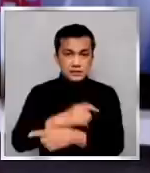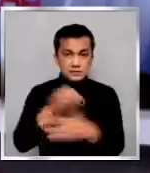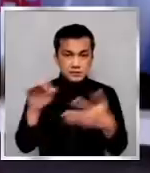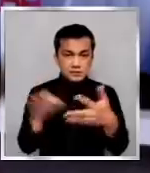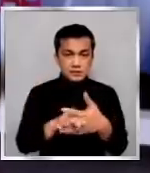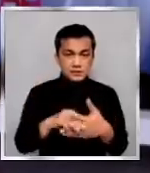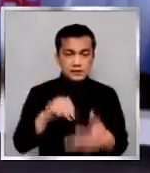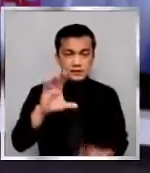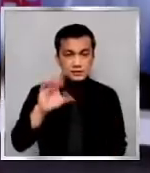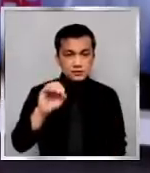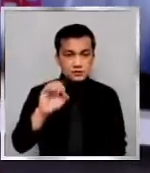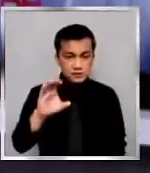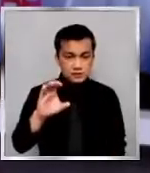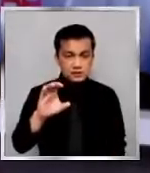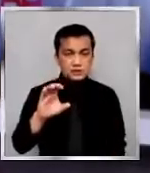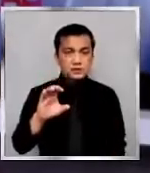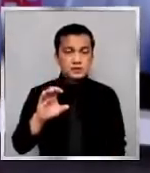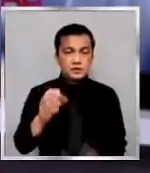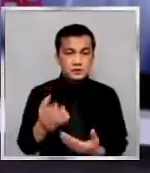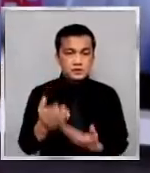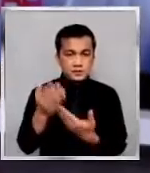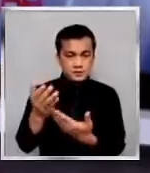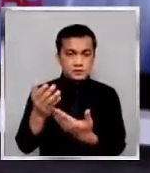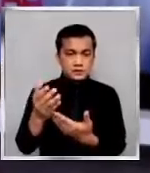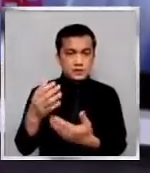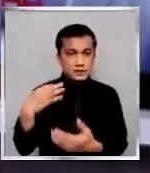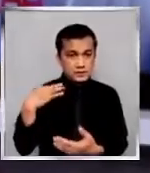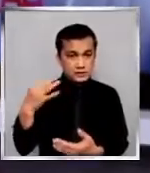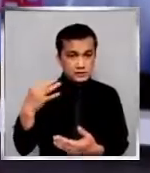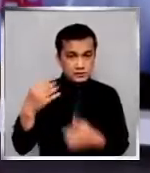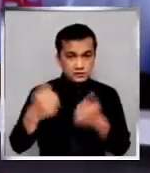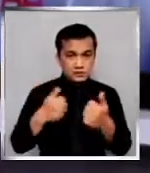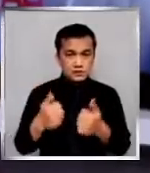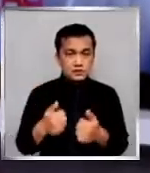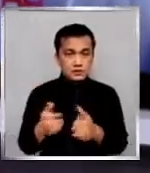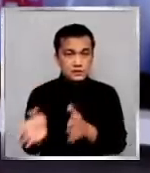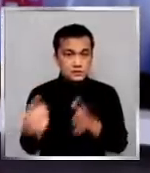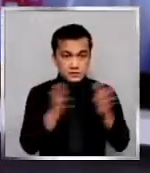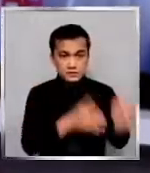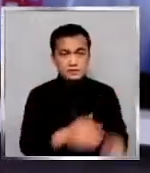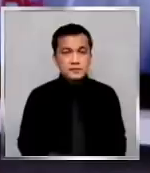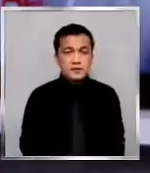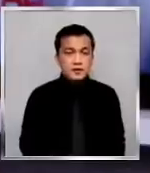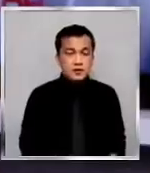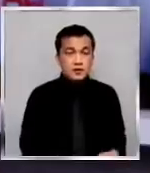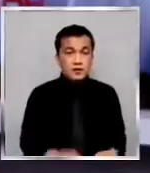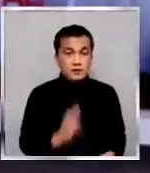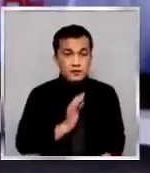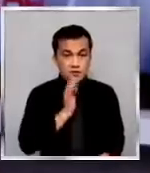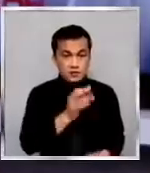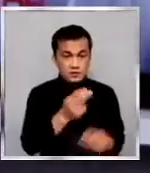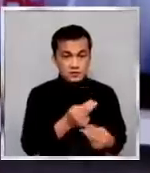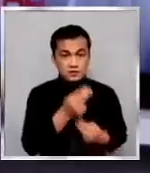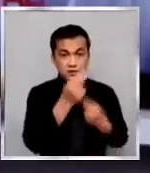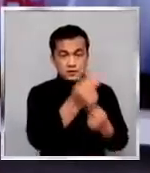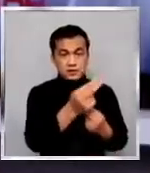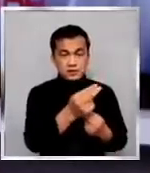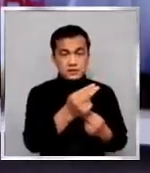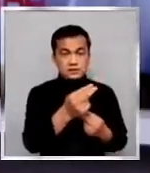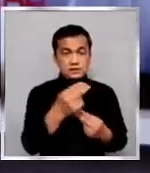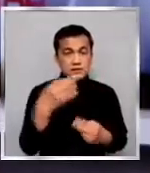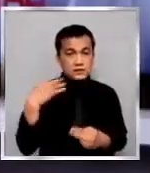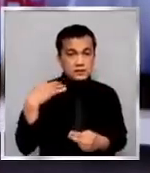o pag-aain ng kandidatura. Samantala, Pormal naman pong ninomina bilang kandidato sa eleksyon 2022